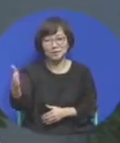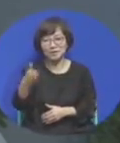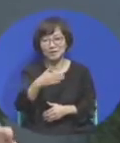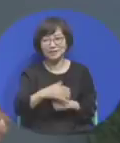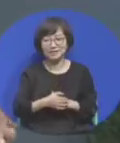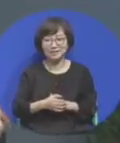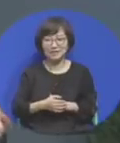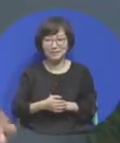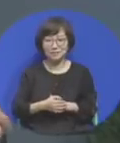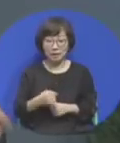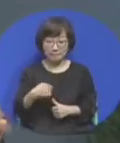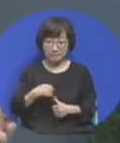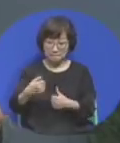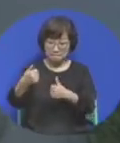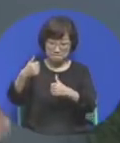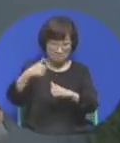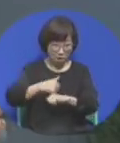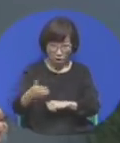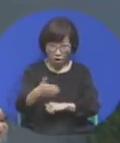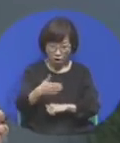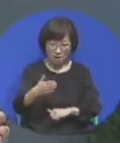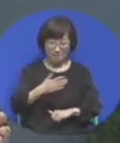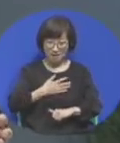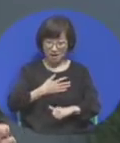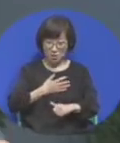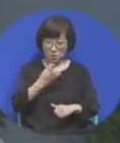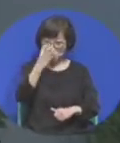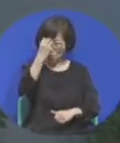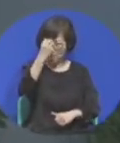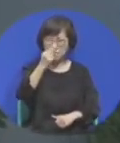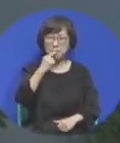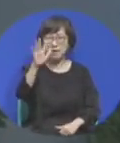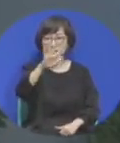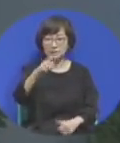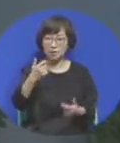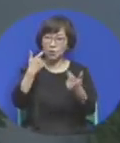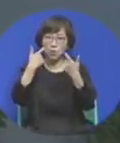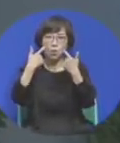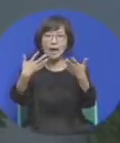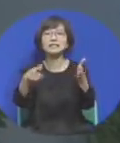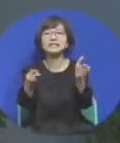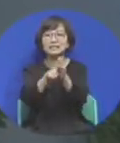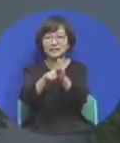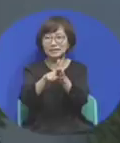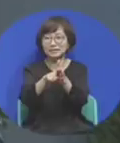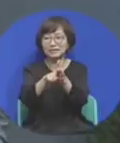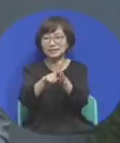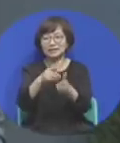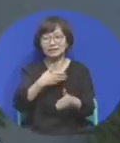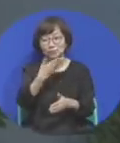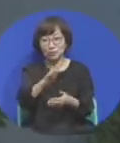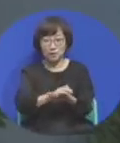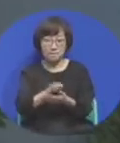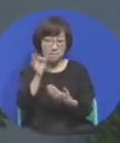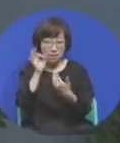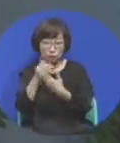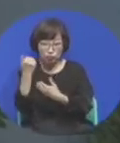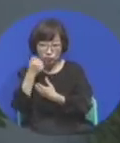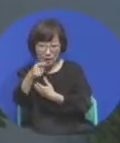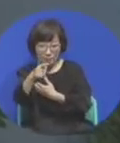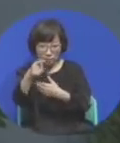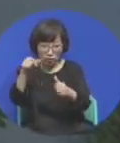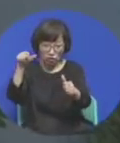you. 이거는 교만의 이유 아닙니다. 확신입니다. It's not the reason for arrogance. It's conviction. 너를 해하는 자